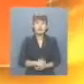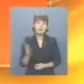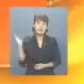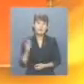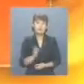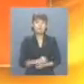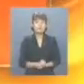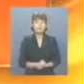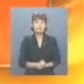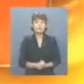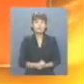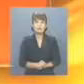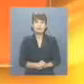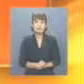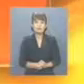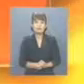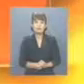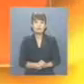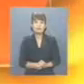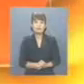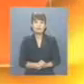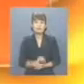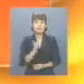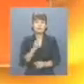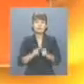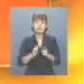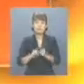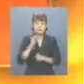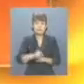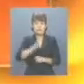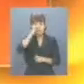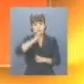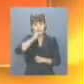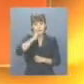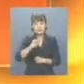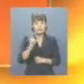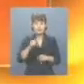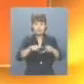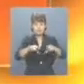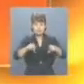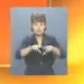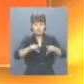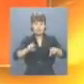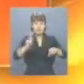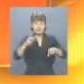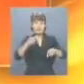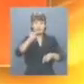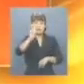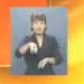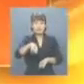1,678.60 ดอลลาร์ต่อ1 ออนซ์ส่งผลให้ราคาทองคำในบ้านเราในวันนี้ค่ะทองคำแท่ง 24,900 บาททองรูปพรรณอยู่